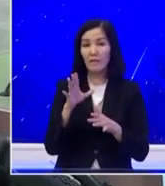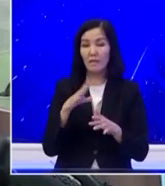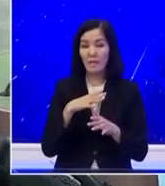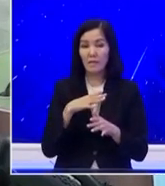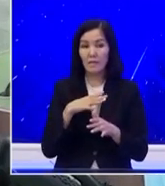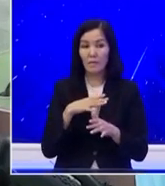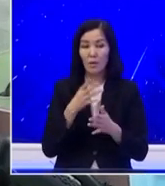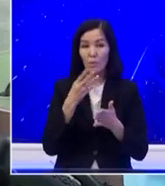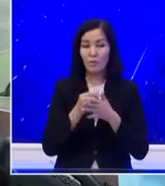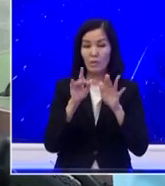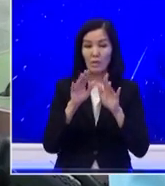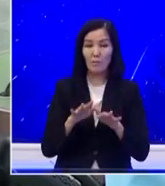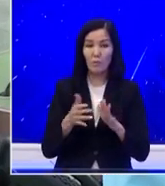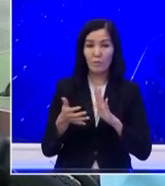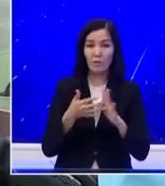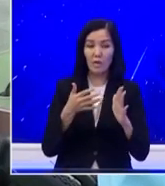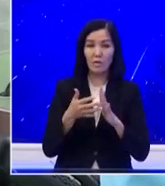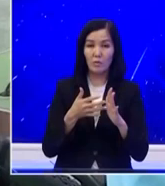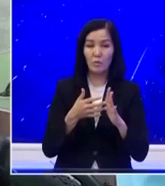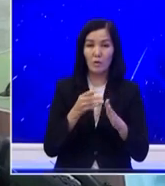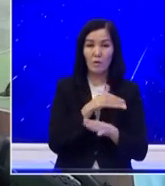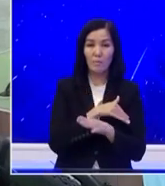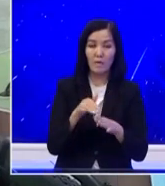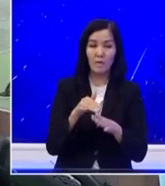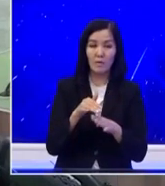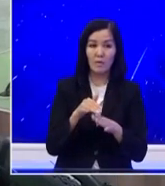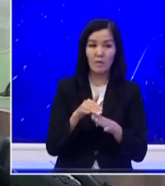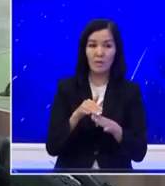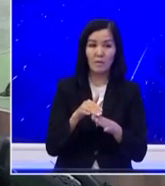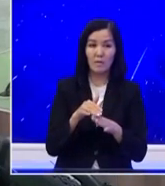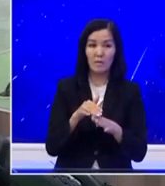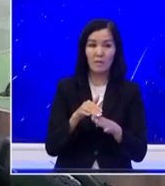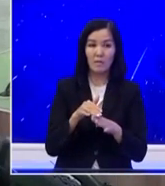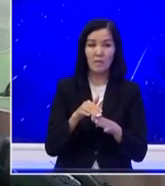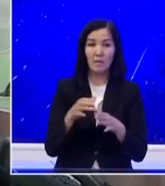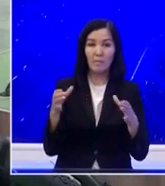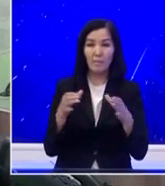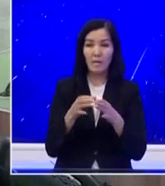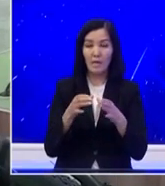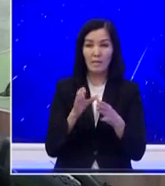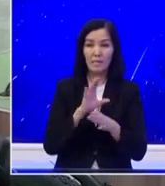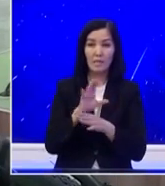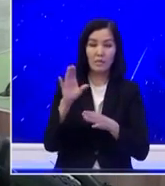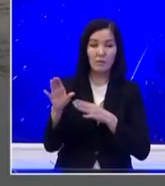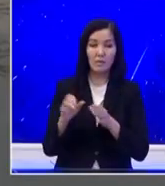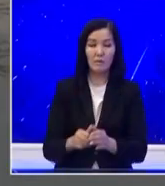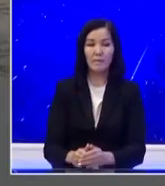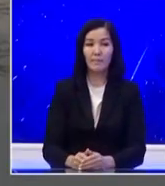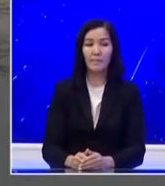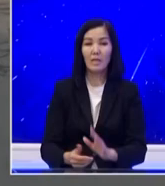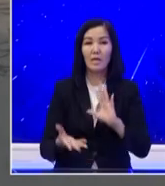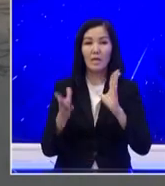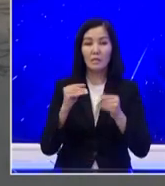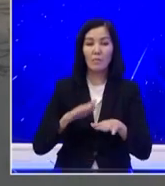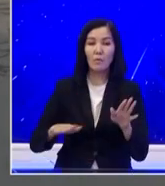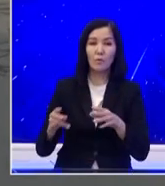өзінің компьютерінен жаңағы шақырту түскен мекен жайдағы тұрған дислокация тұрған бригаданың коммуникаторына жібереді. Жалпы